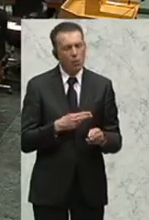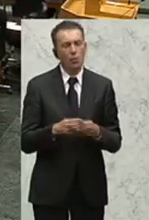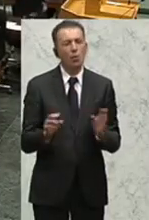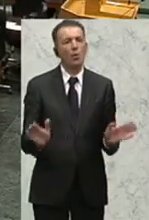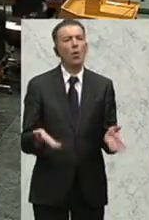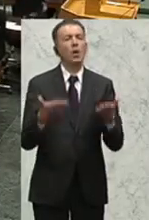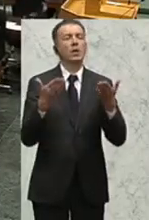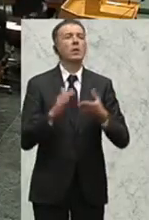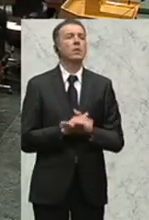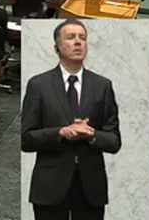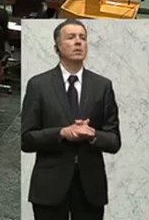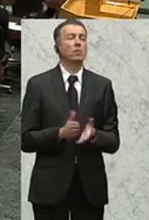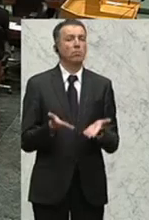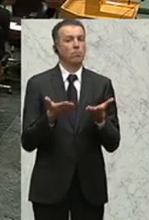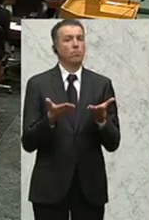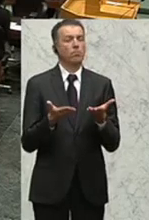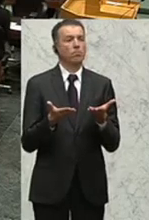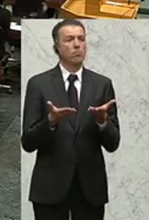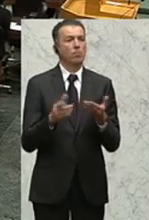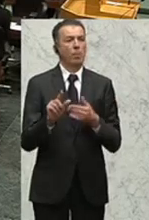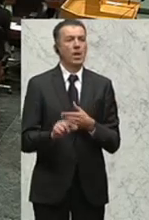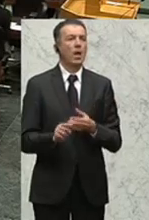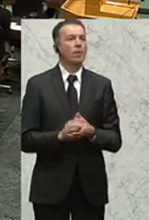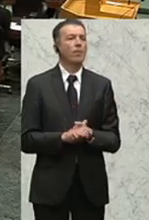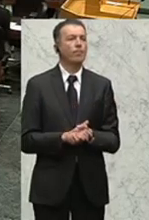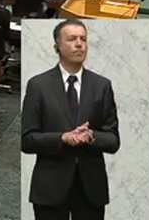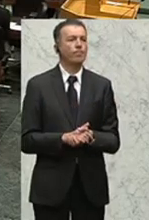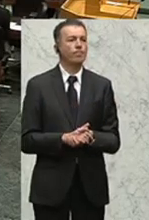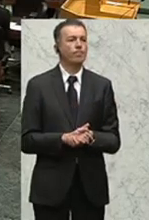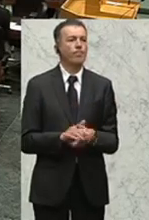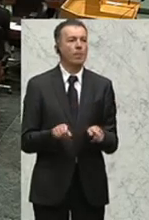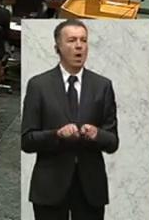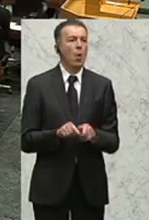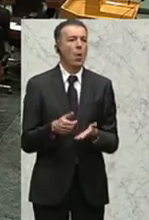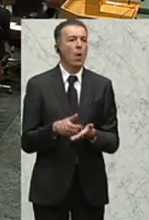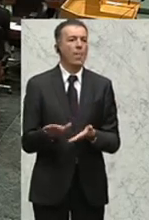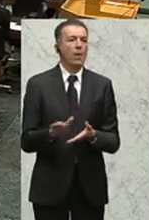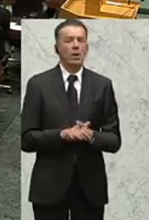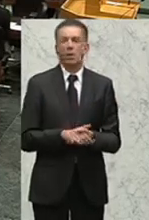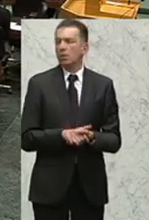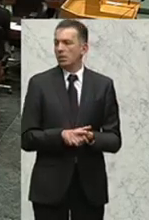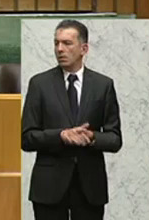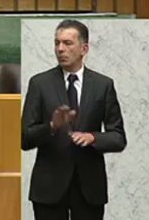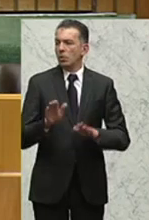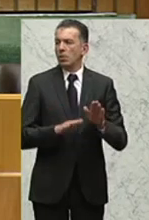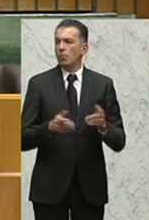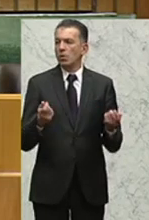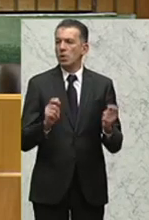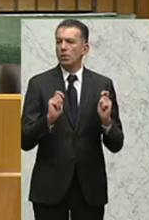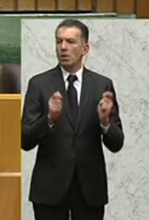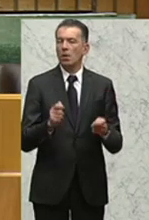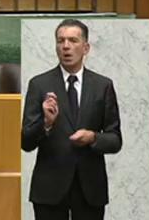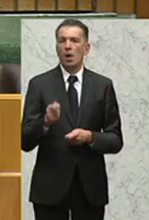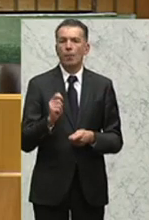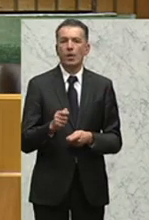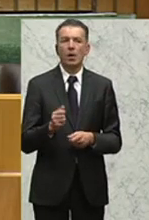ist dafür das ist die Minderheit somit auch abgelehnt Abstimmung über den Entschließungsantrag